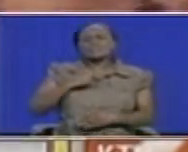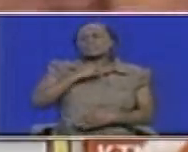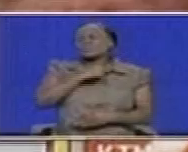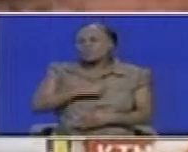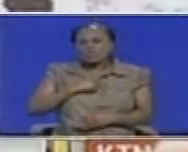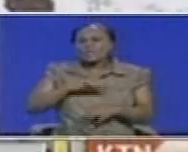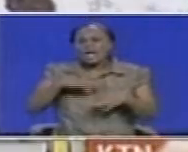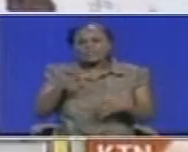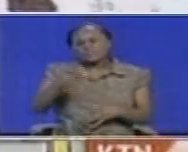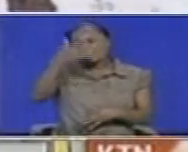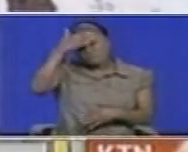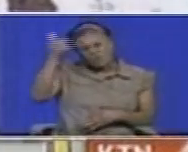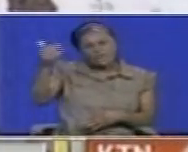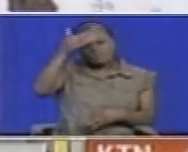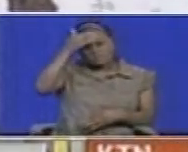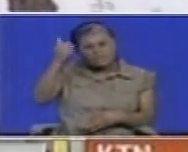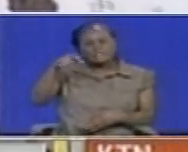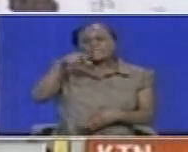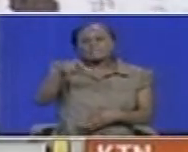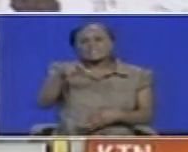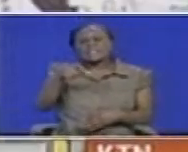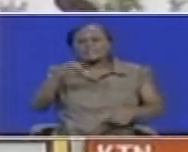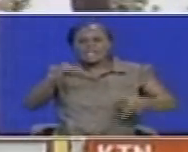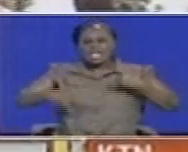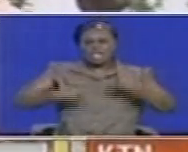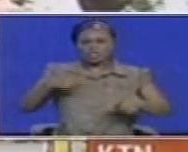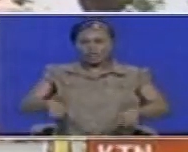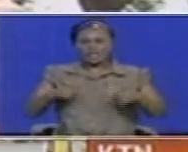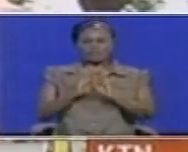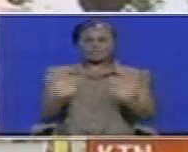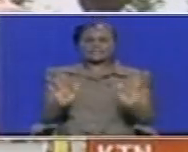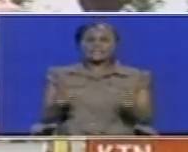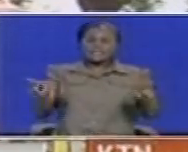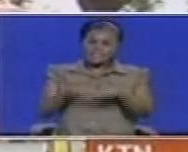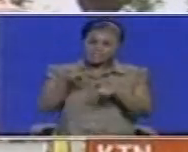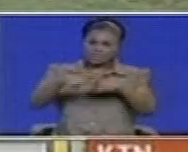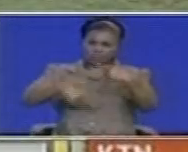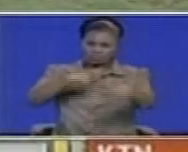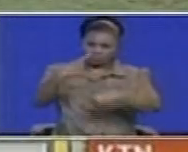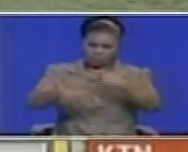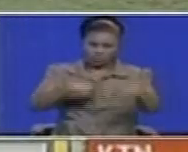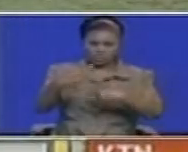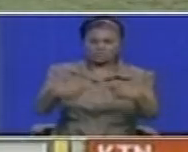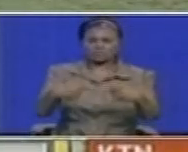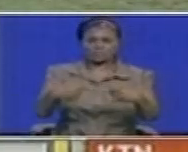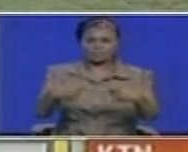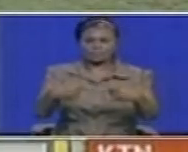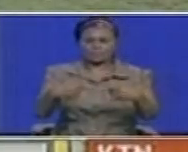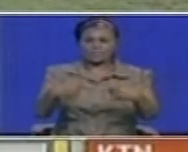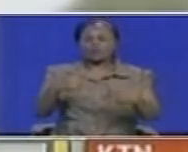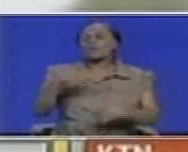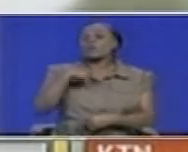jinsi walivyojisahau na kumezwa na anasa za dunia. Na huku takwimu hizi zikiendelea, ni